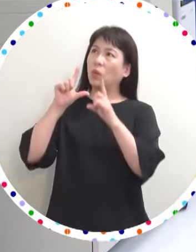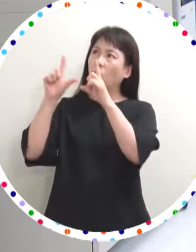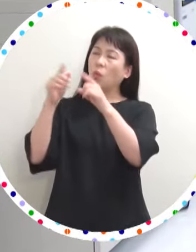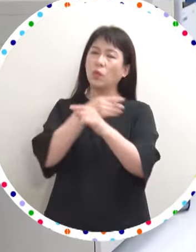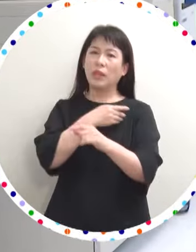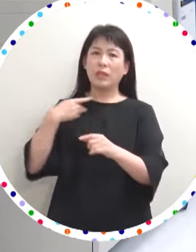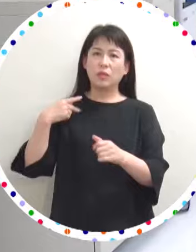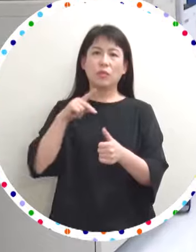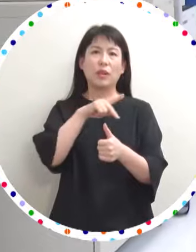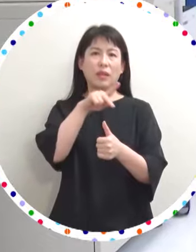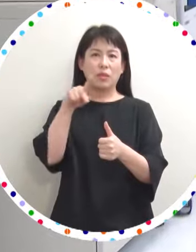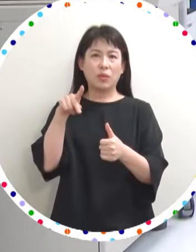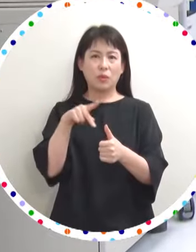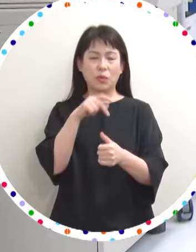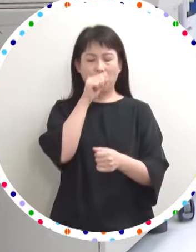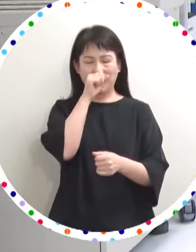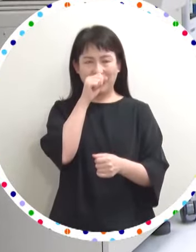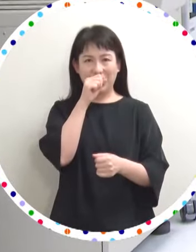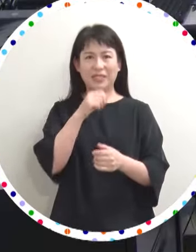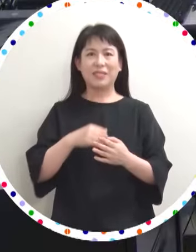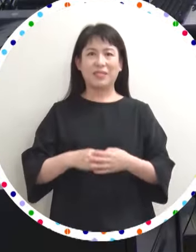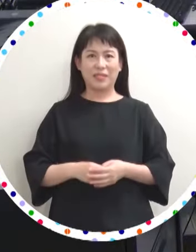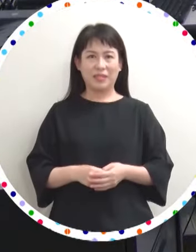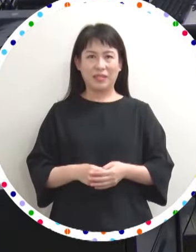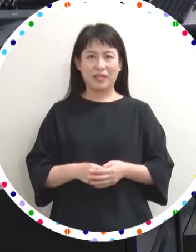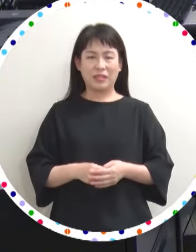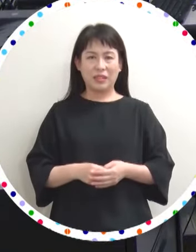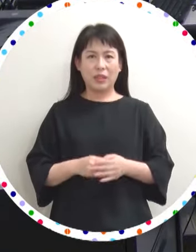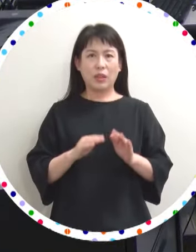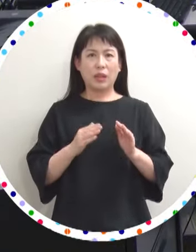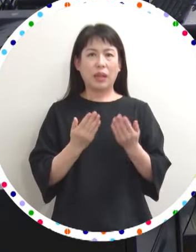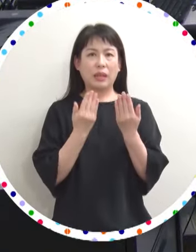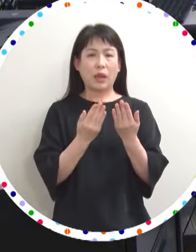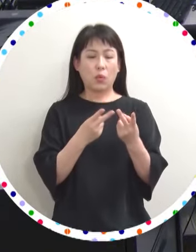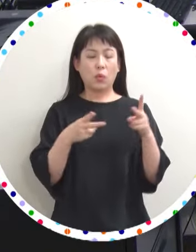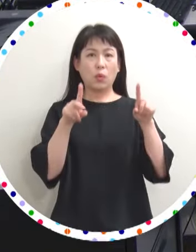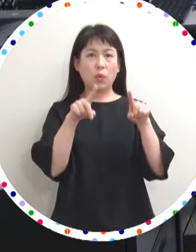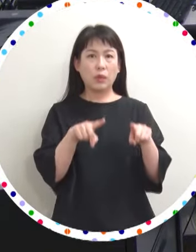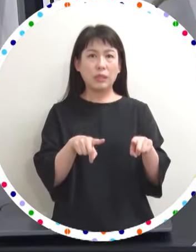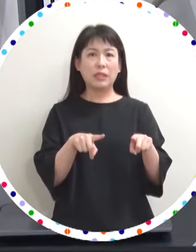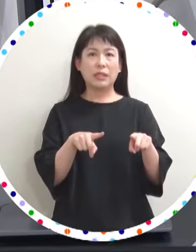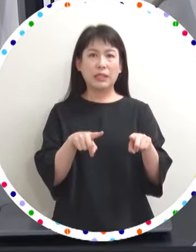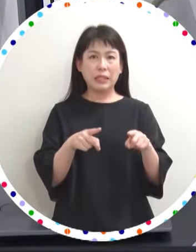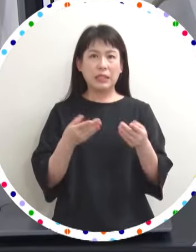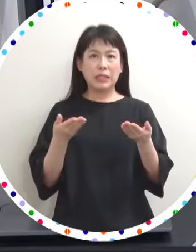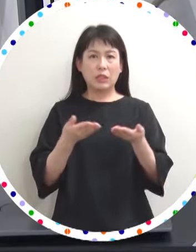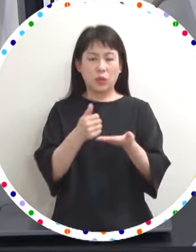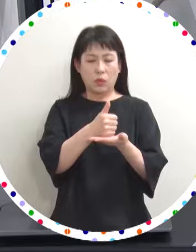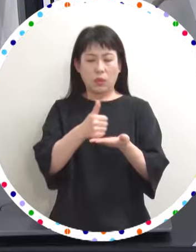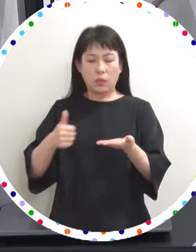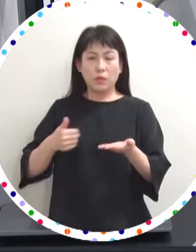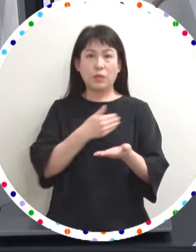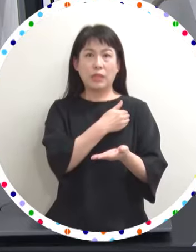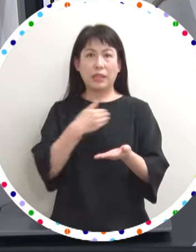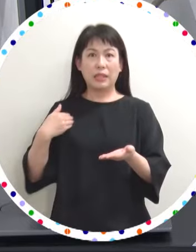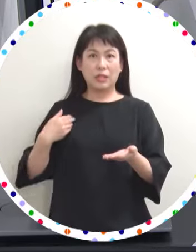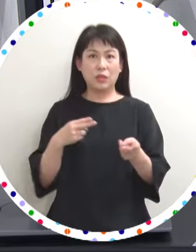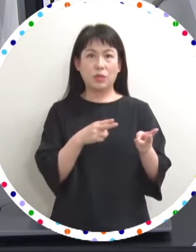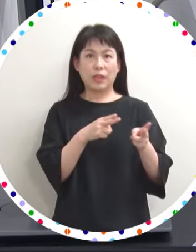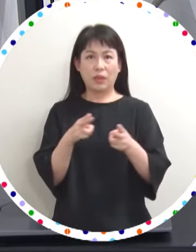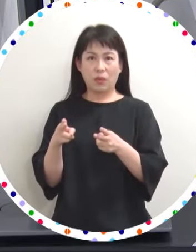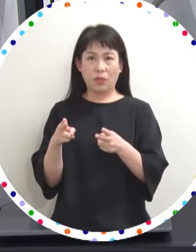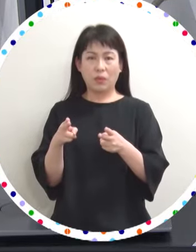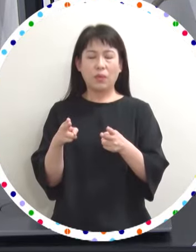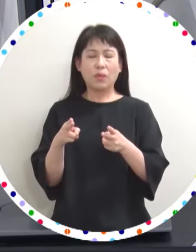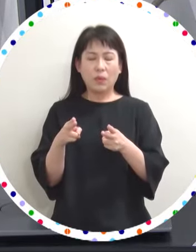げていただける環境がとてもいいかなと思ってます。子供の学校行事だったり、仕事を抜けさせていただく学育制度という